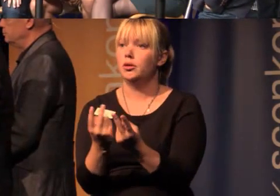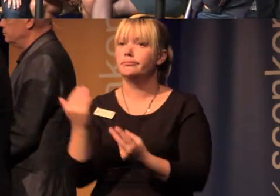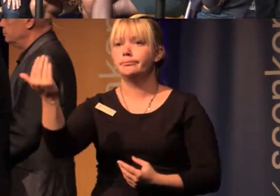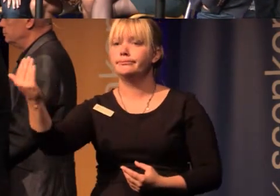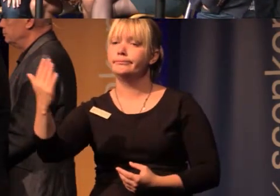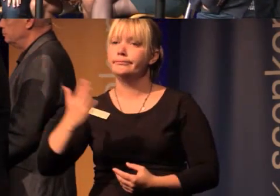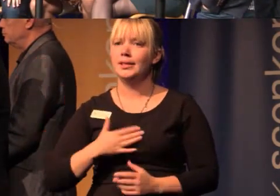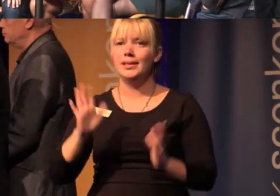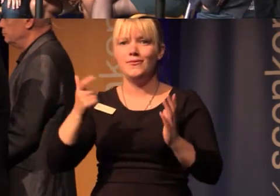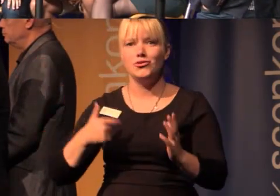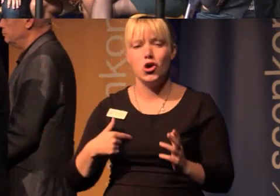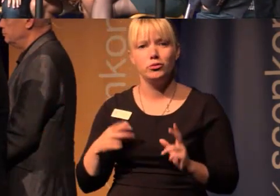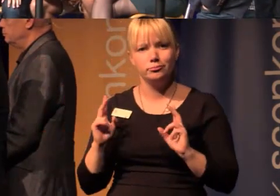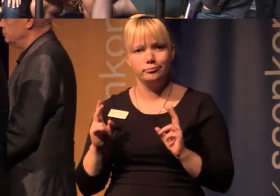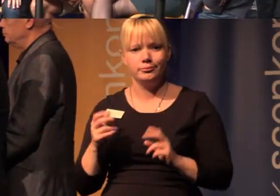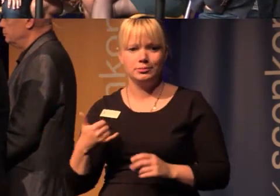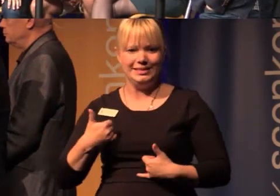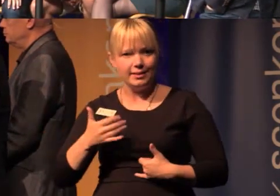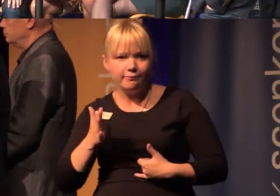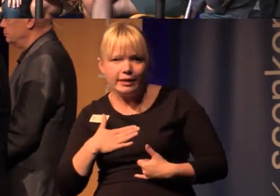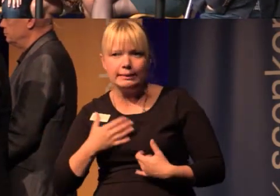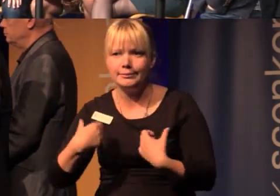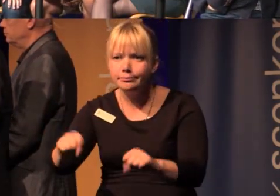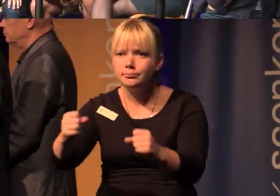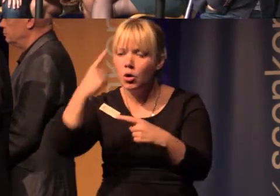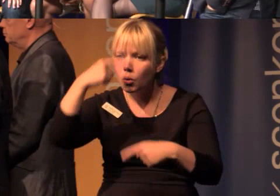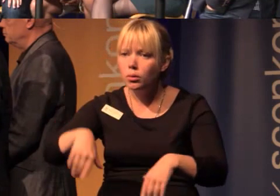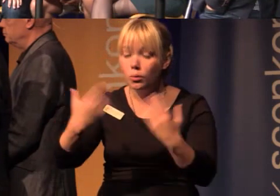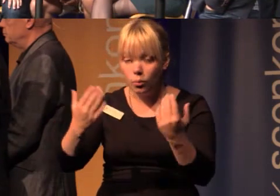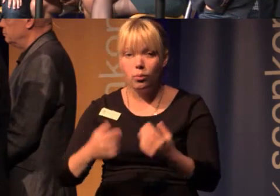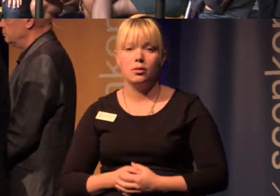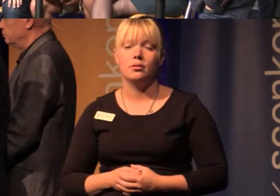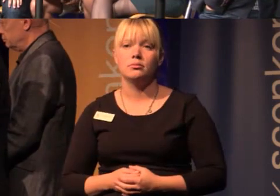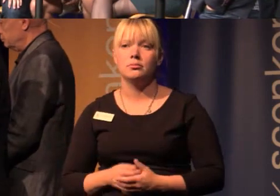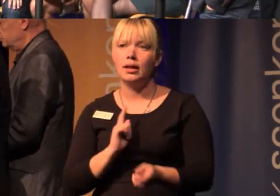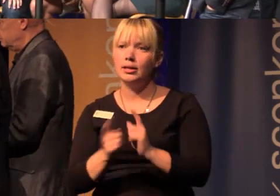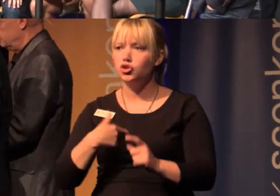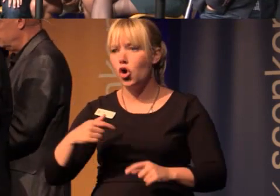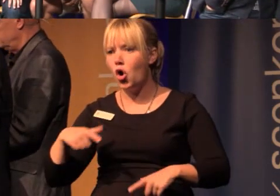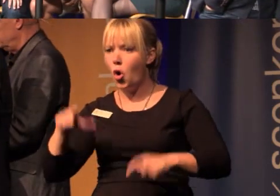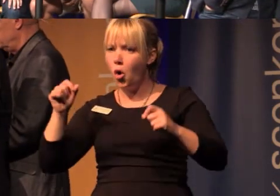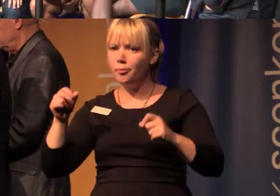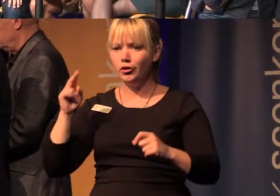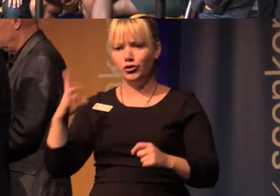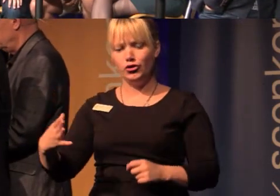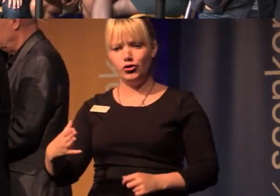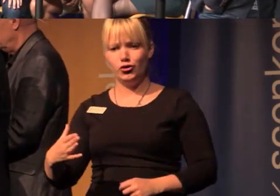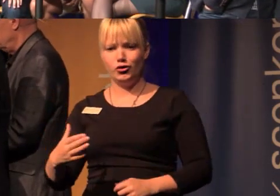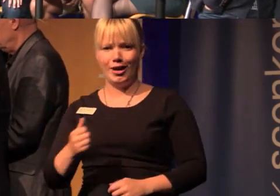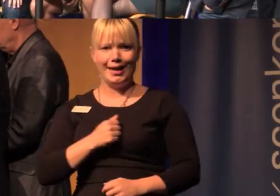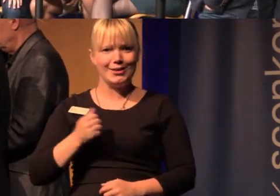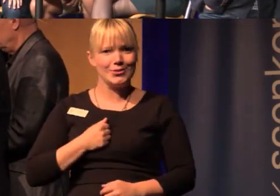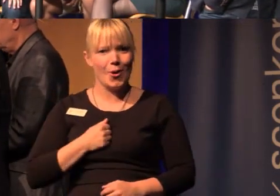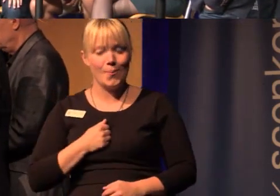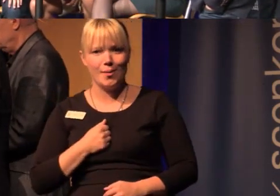att vilja utöva kultur i högre utsträckning än annars. Det kan leda till att man upptäcker nya sidor av sig själv. Att